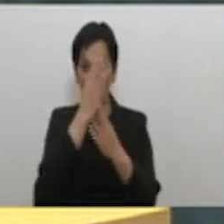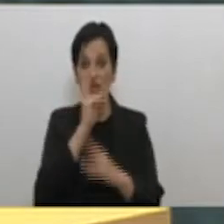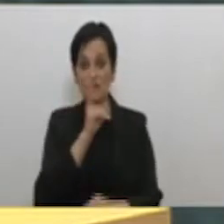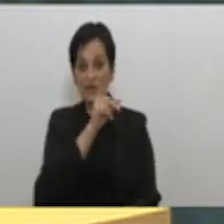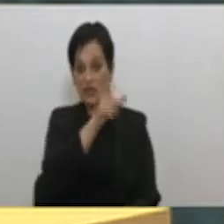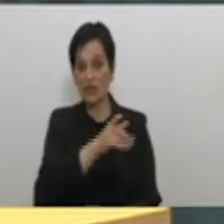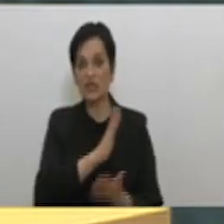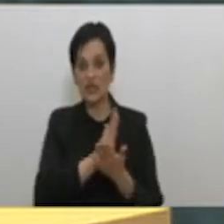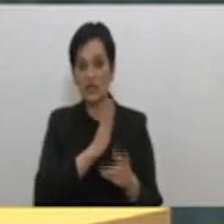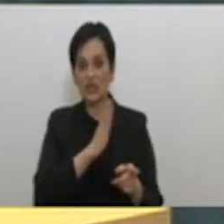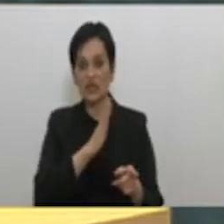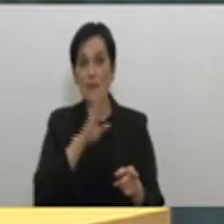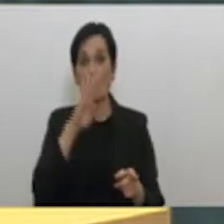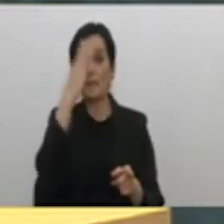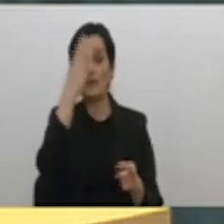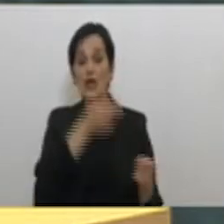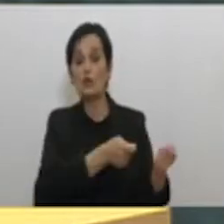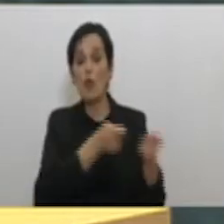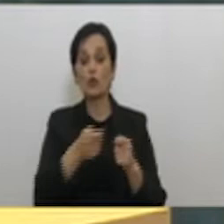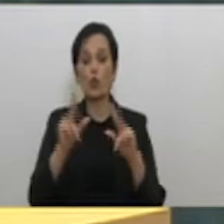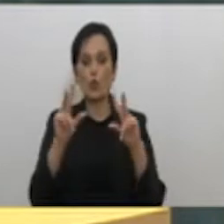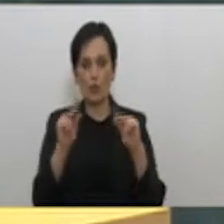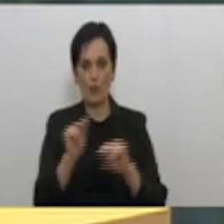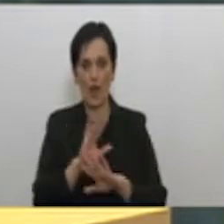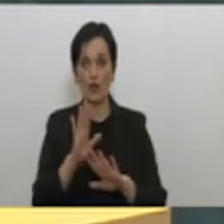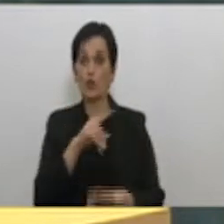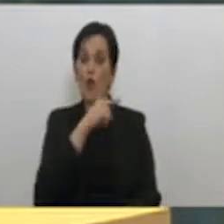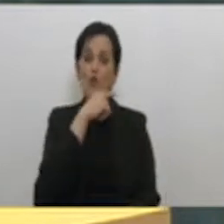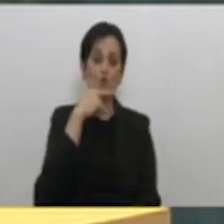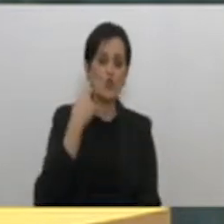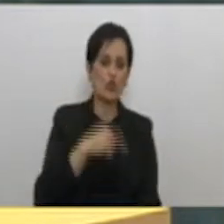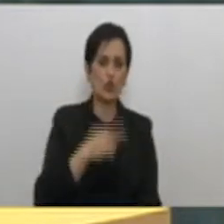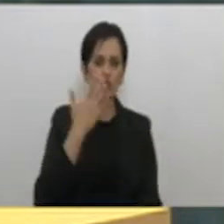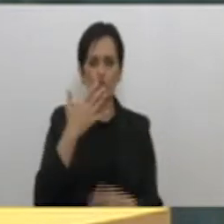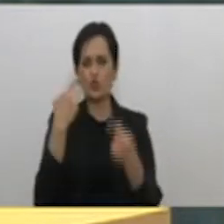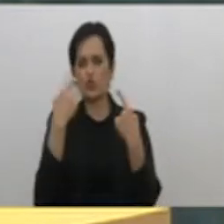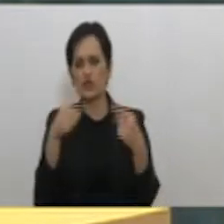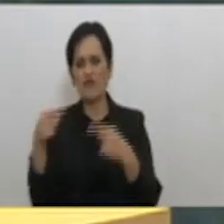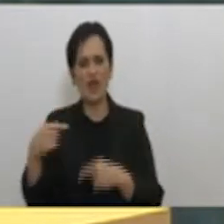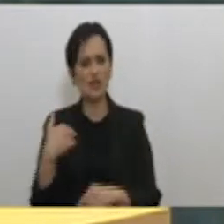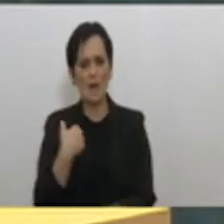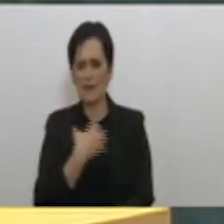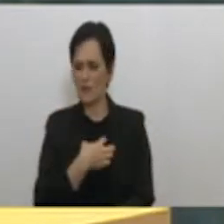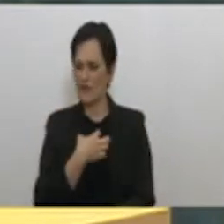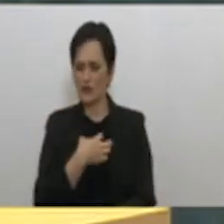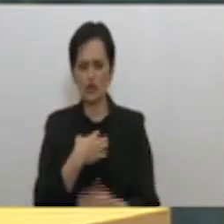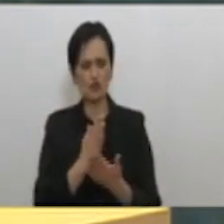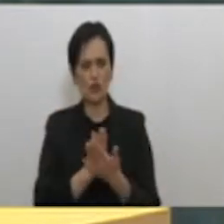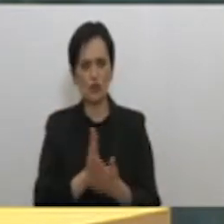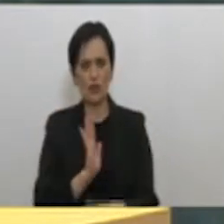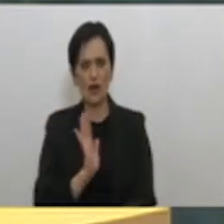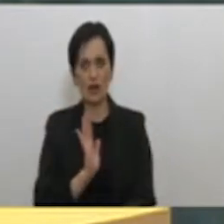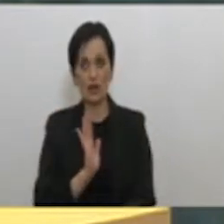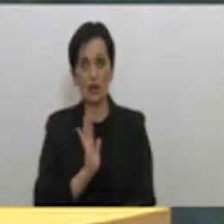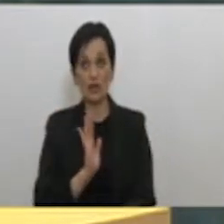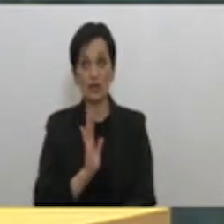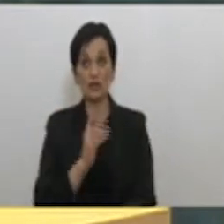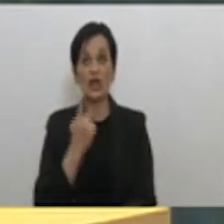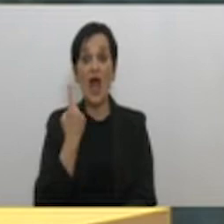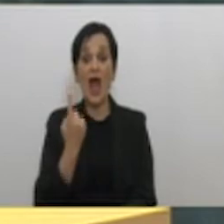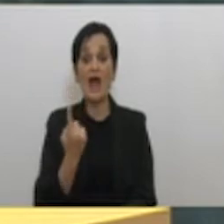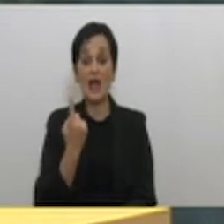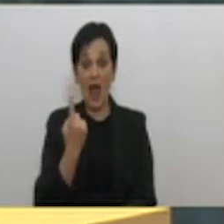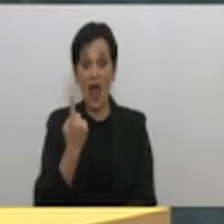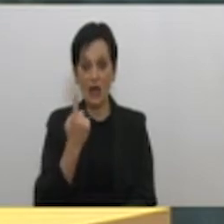izicneba, teri, vin smomitan, subedureba. Ez ruseții ikneba, sva ikneba, tu e ce-mi fizare acu, nici celeba. Cererti, kiderti,